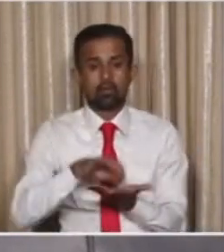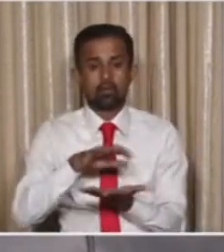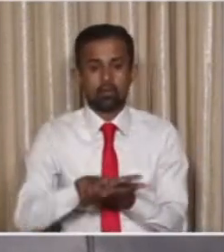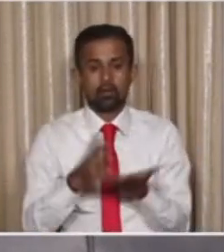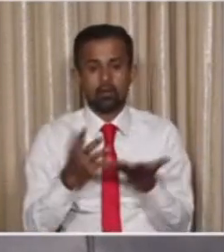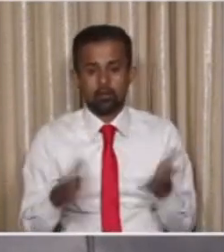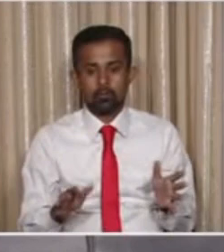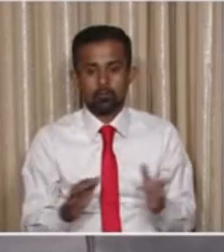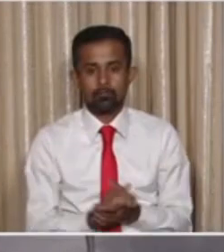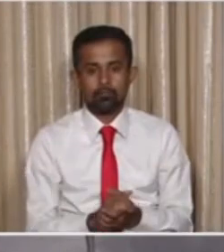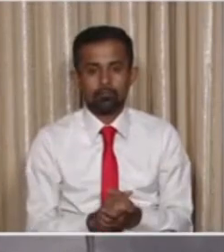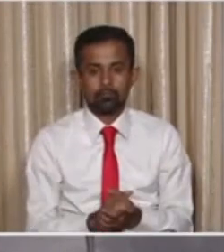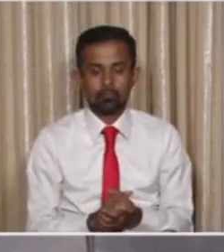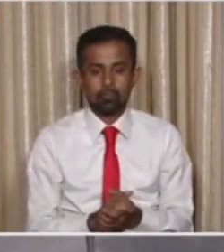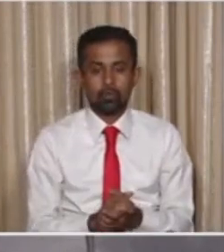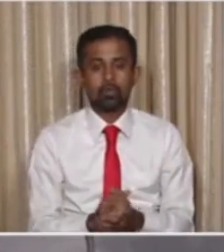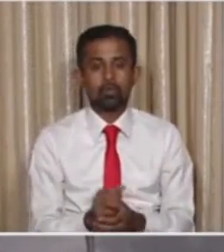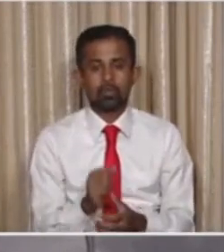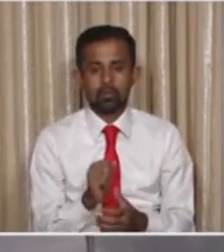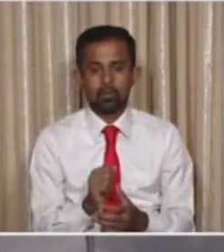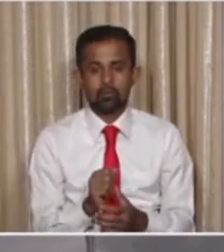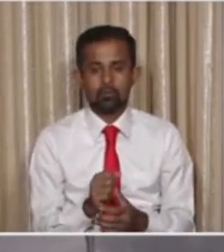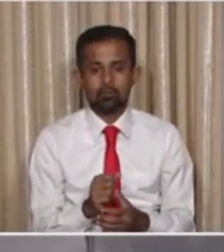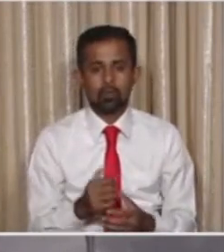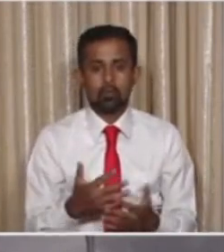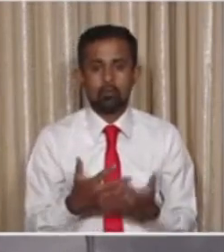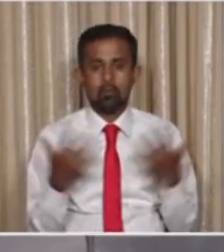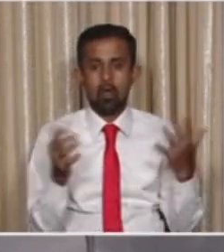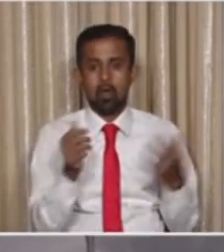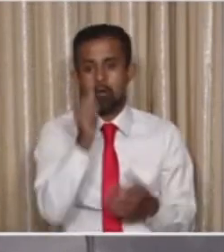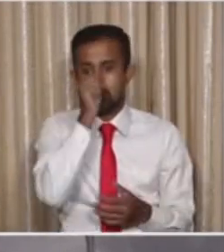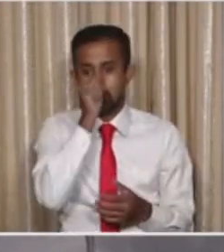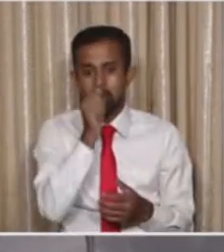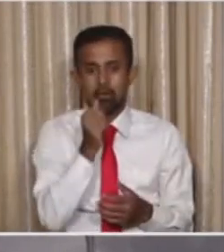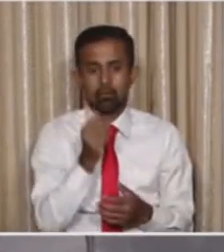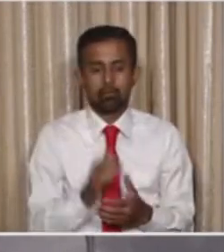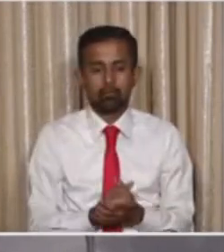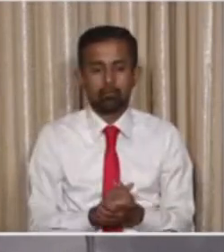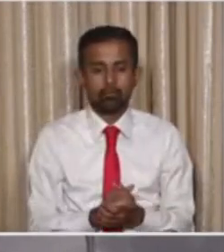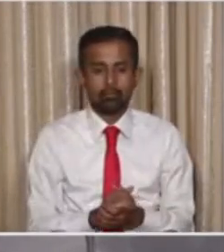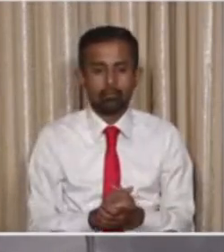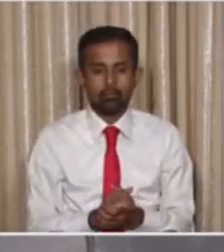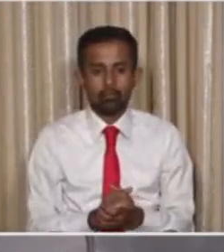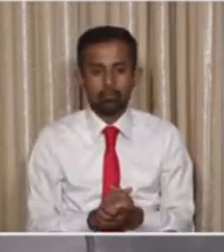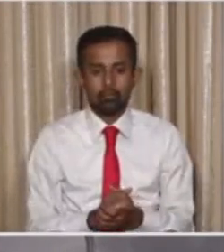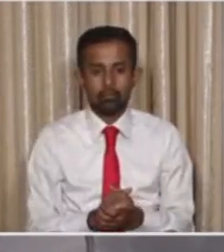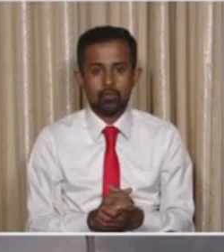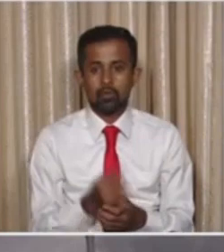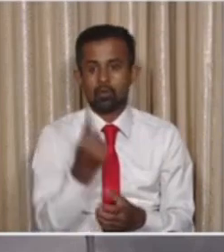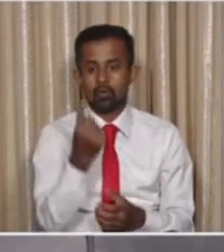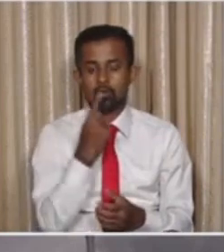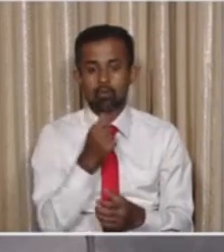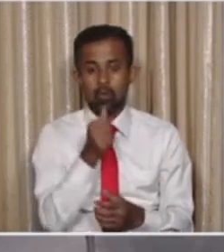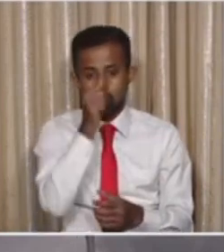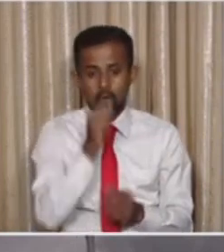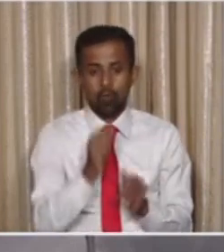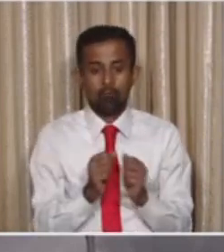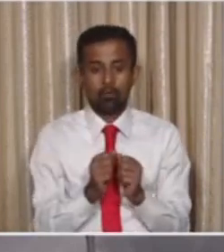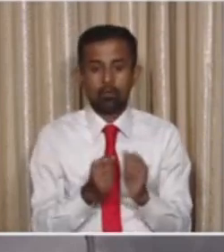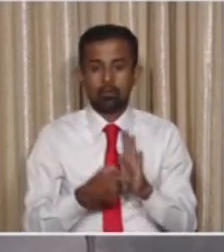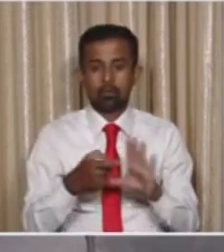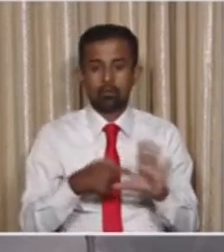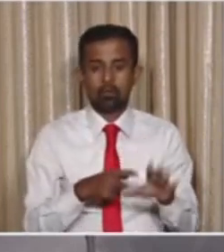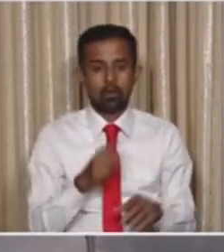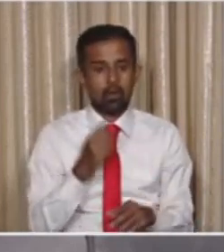කියලා. ඕන දෙයකට හේතුවක් තියෙනවා. මේක මේ මහා කුමන්ත්‍රණයක්, මේ කවුරු හරි කරපු මගඩියක් කියලා පෙන්වන්නට උත්සාහ කරන්න